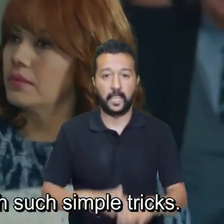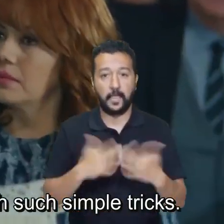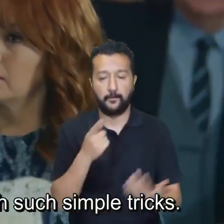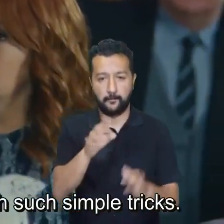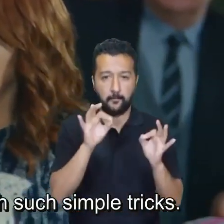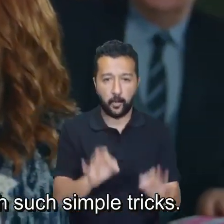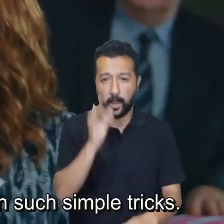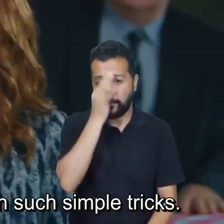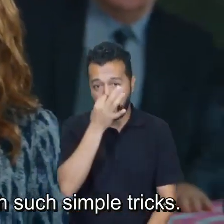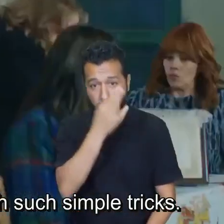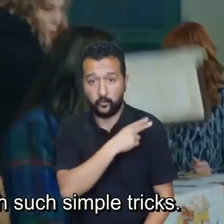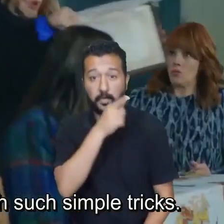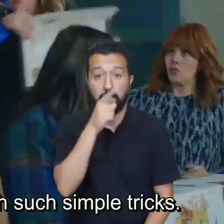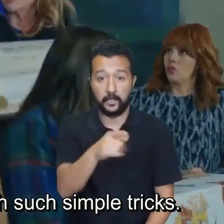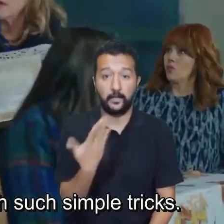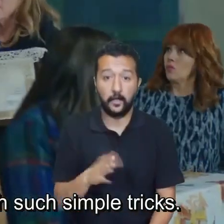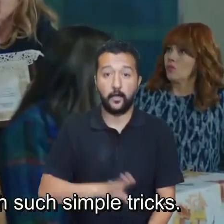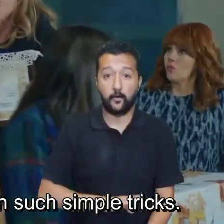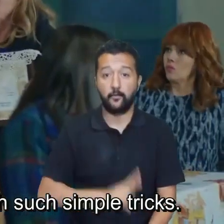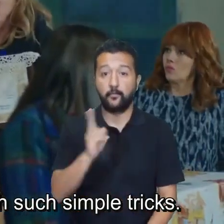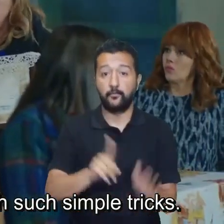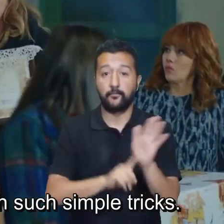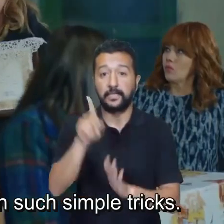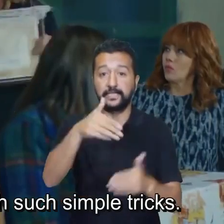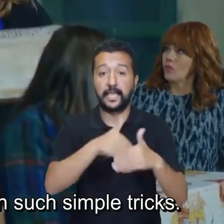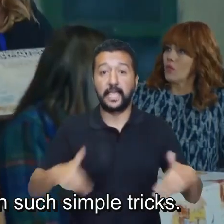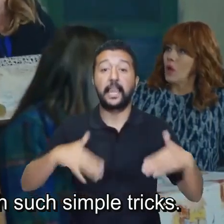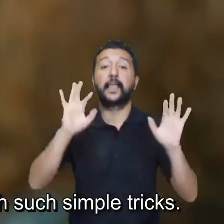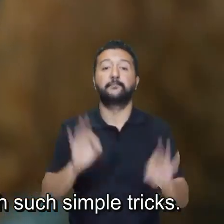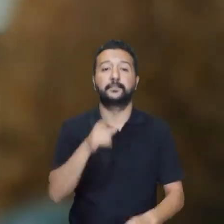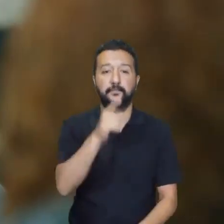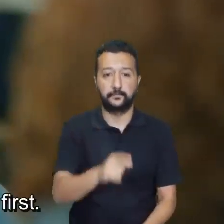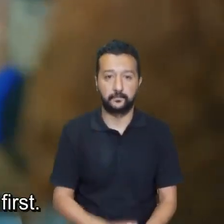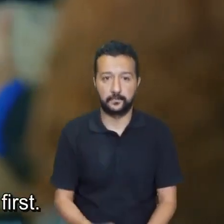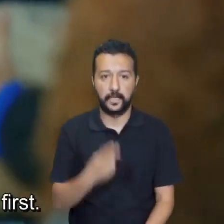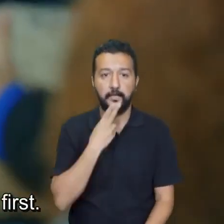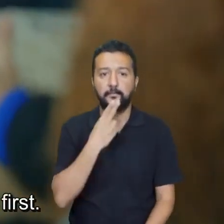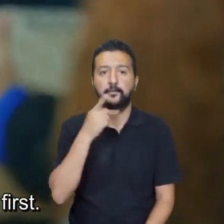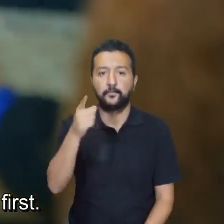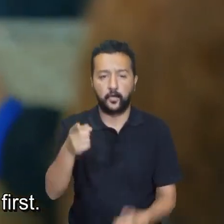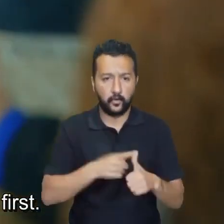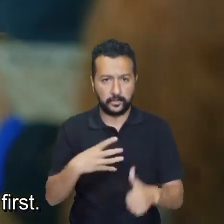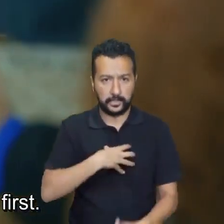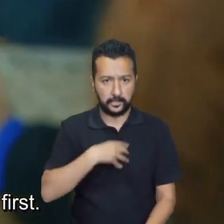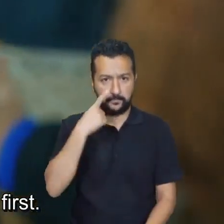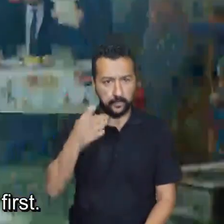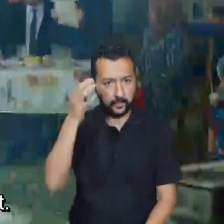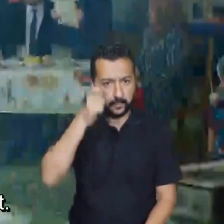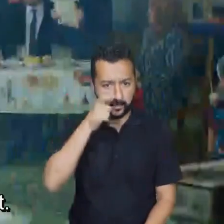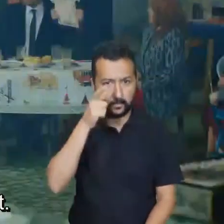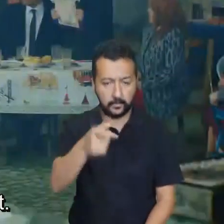Ama böyle basit numaralarla diplomayı kaldırdı. Oğlumun başarısını engelleyemezsin sen. Hanım hanım sen önce bir kendine gel